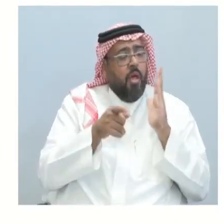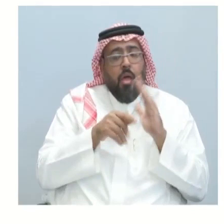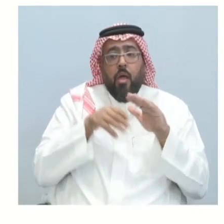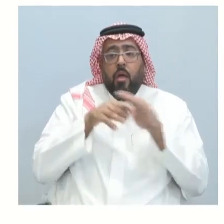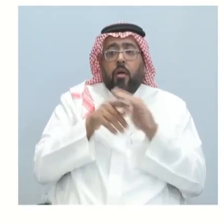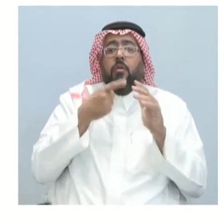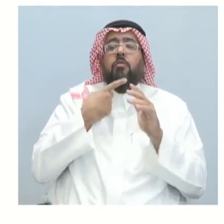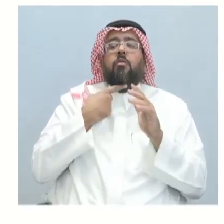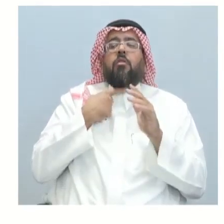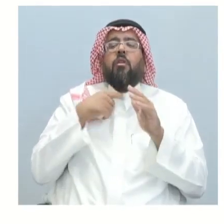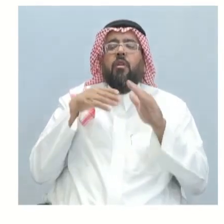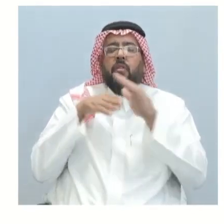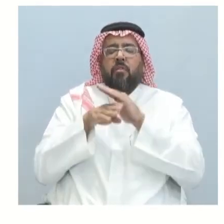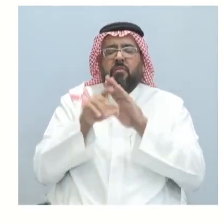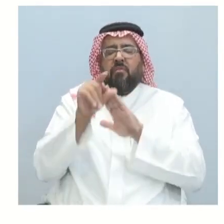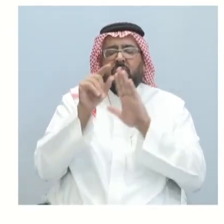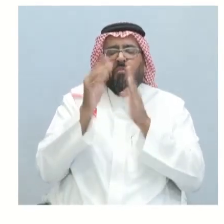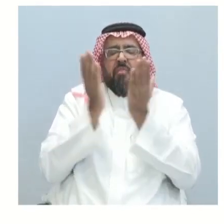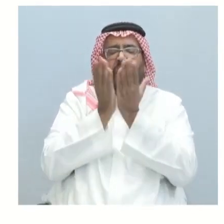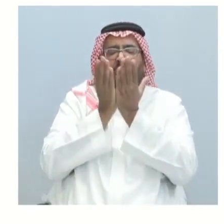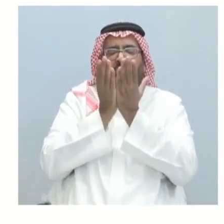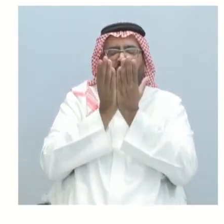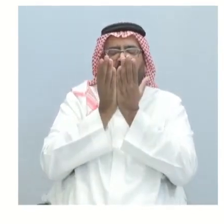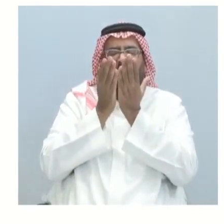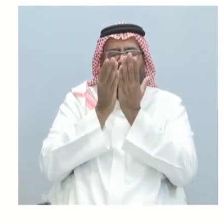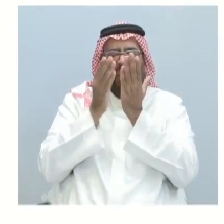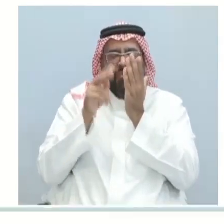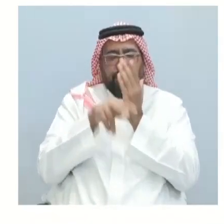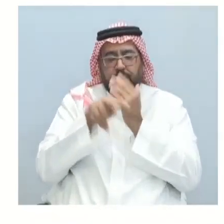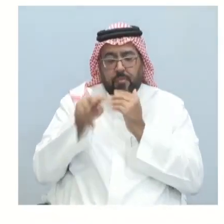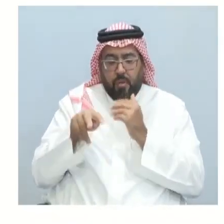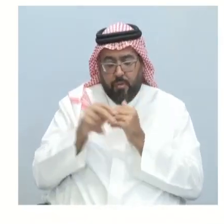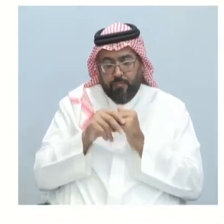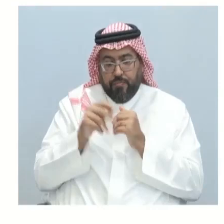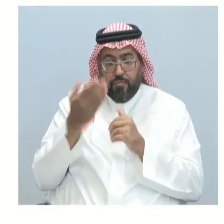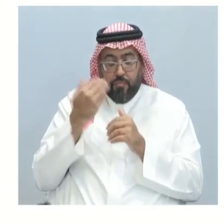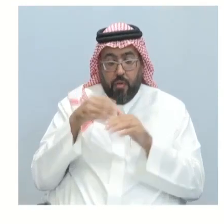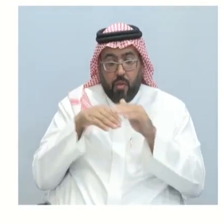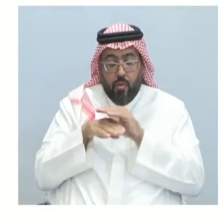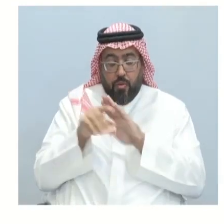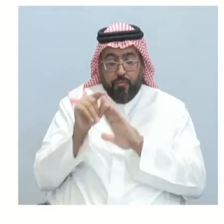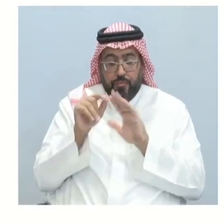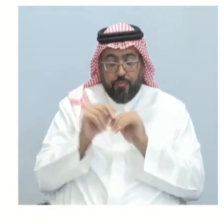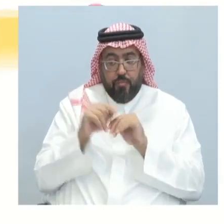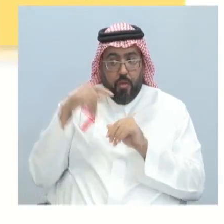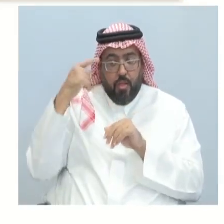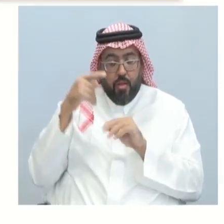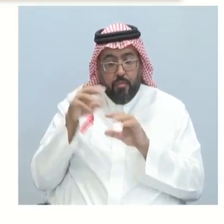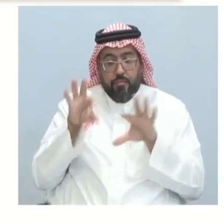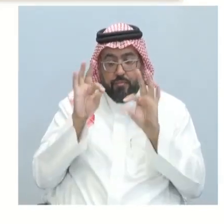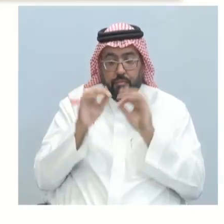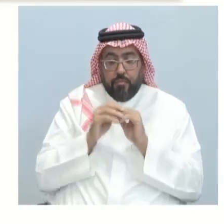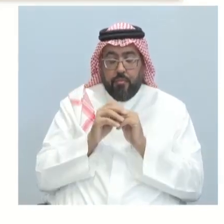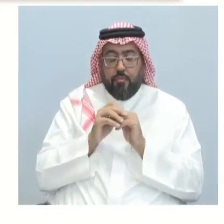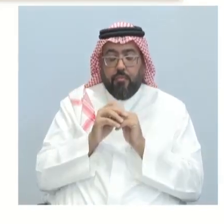لمن اراد ان يتابعنا من خلاله قبل ان نبدا ابنائي دعونا نستذكر شيئا مما